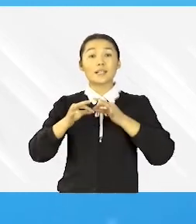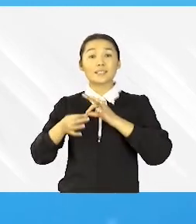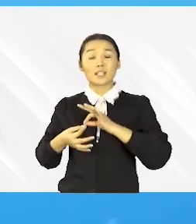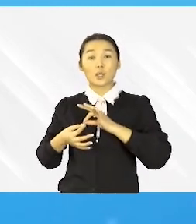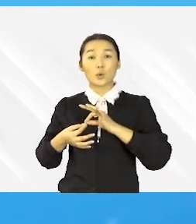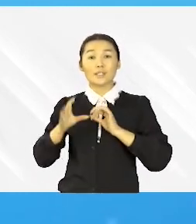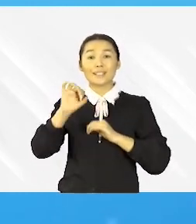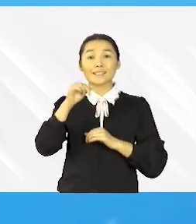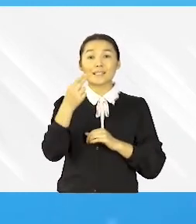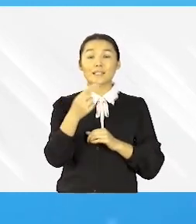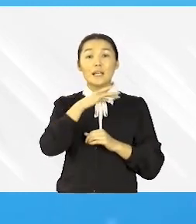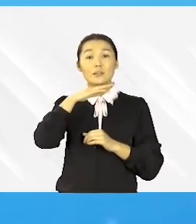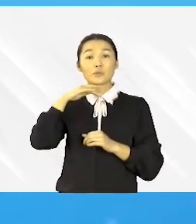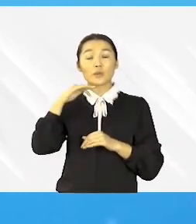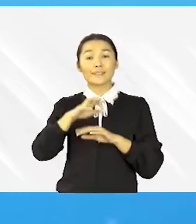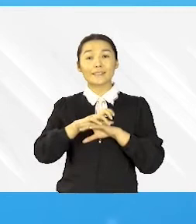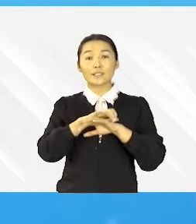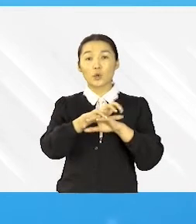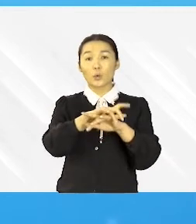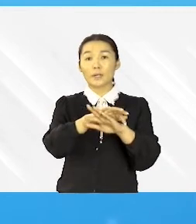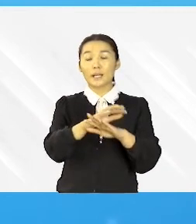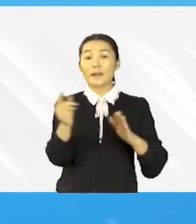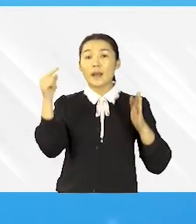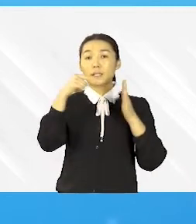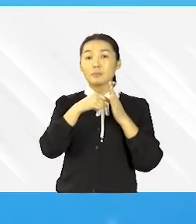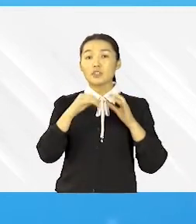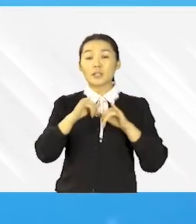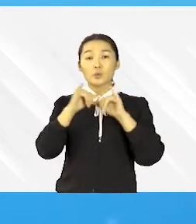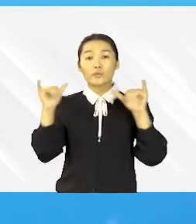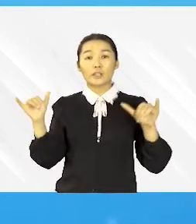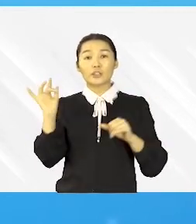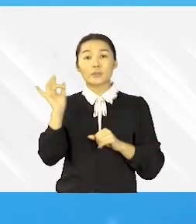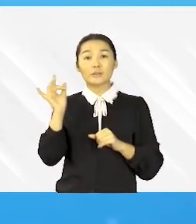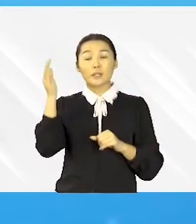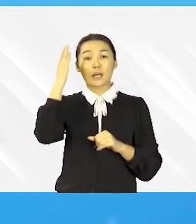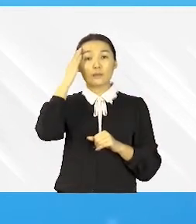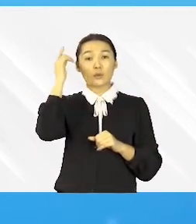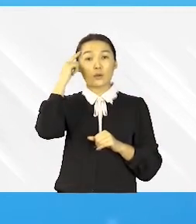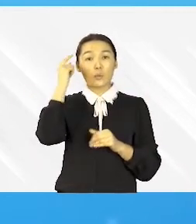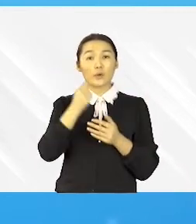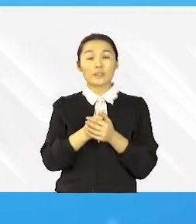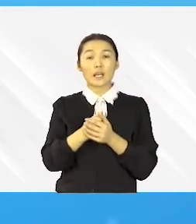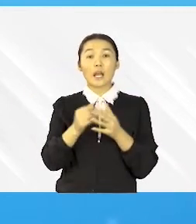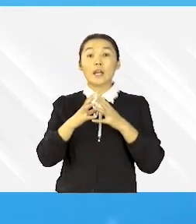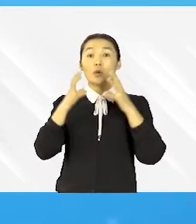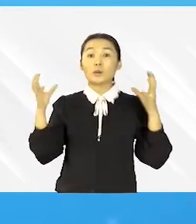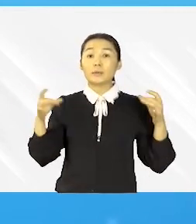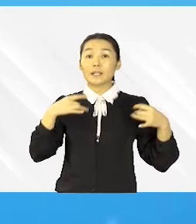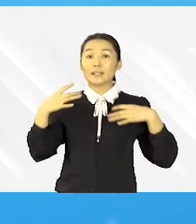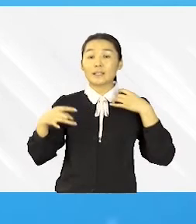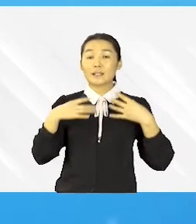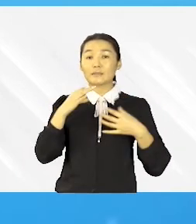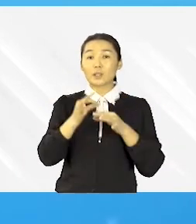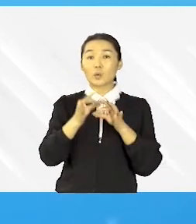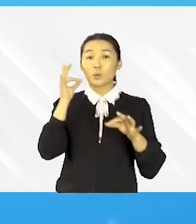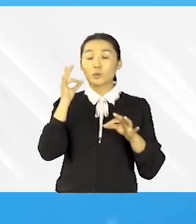Сложность, социальность многих насекомых отмечается увеличенным размером головного мозга и укрупнением нервных узлов